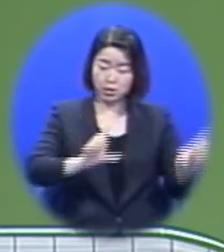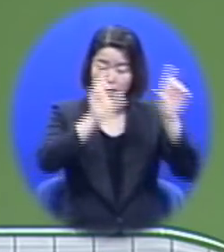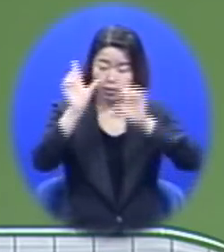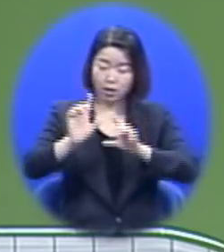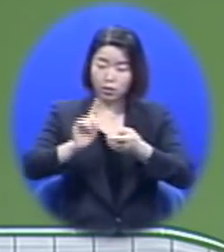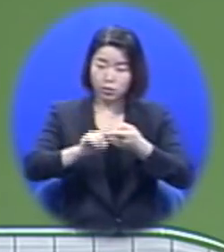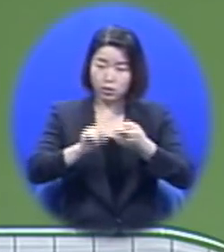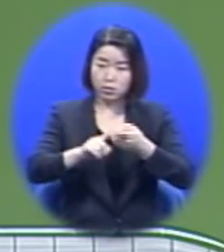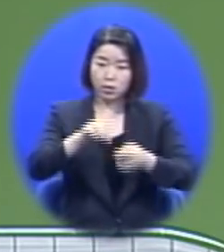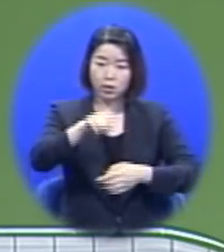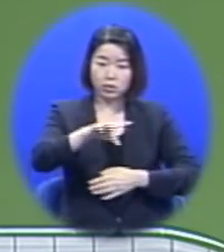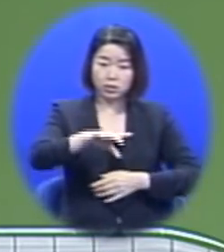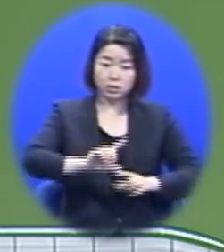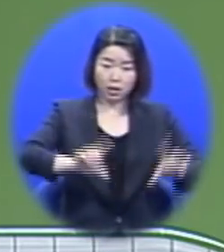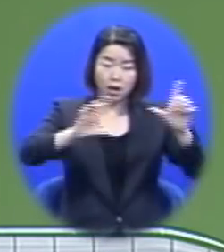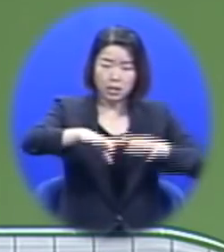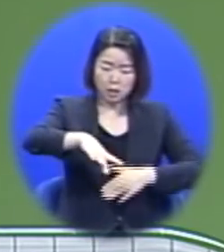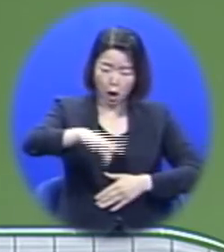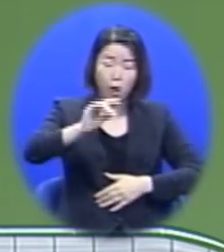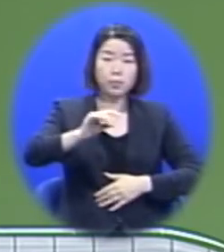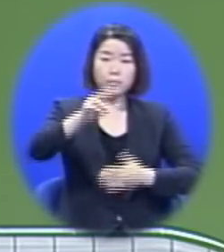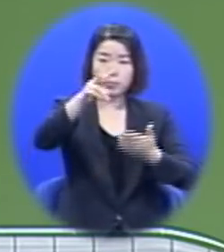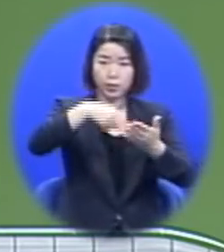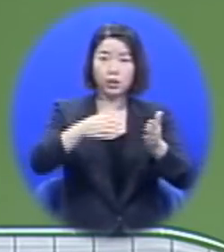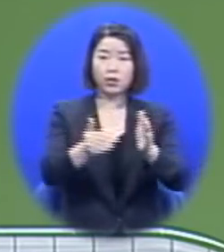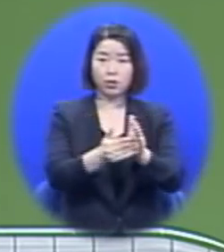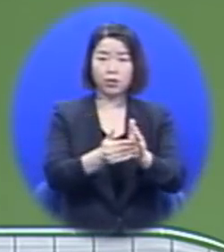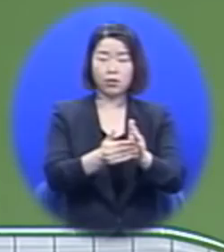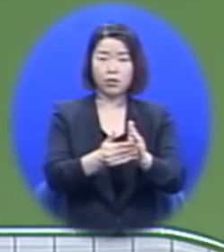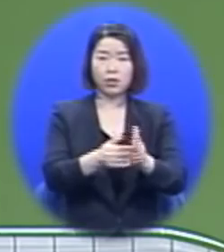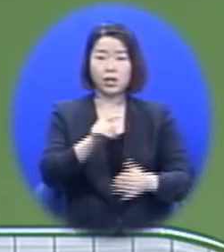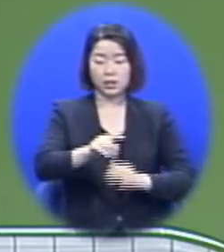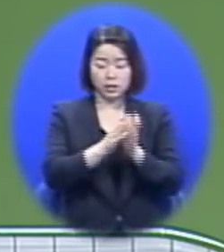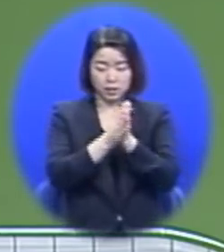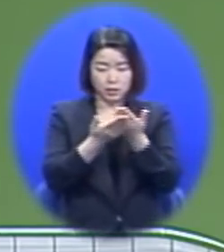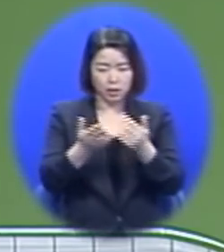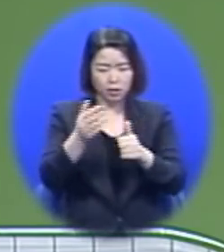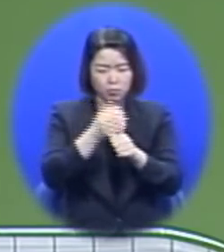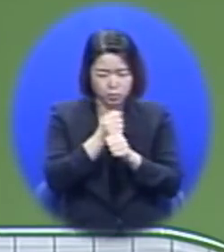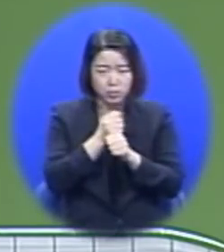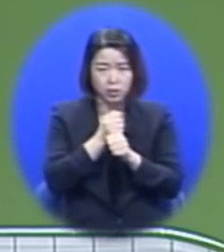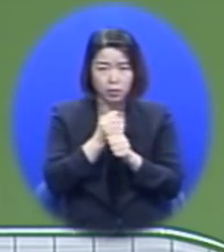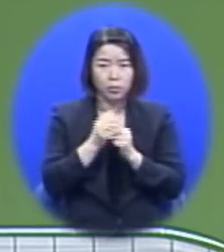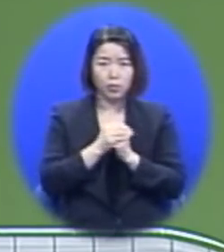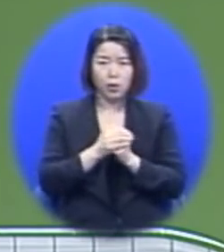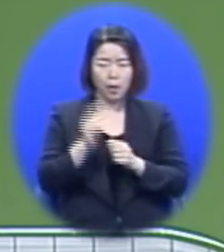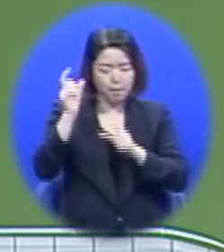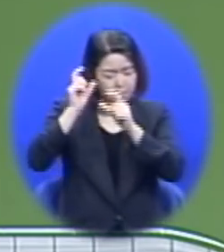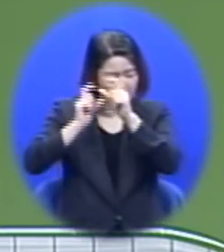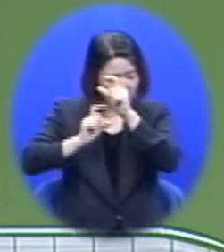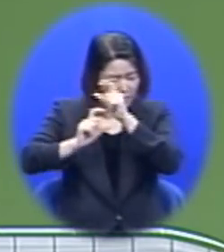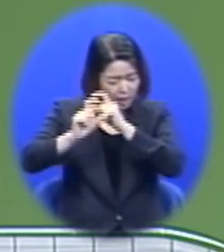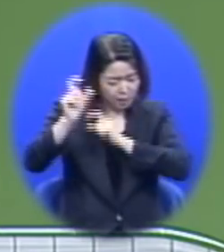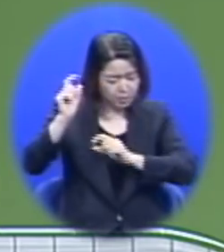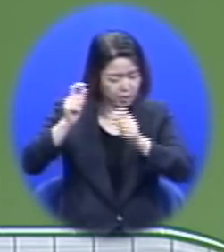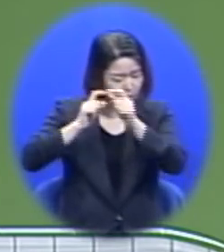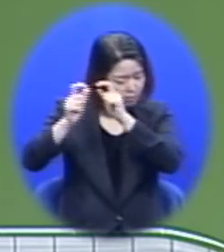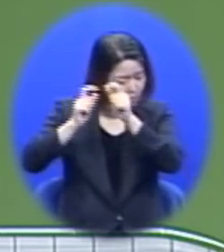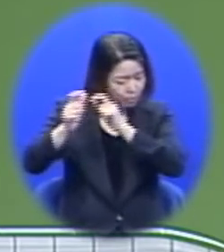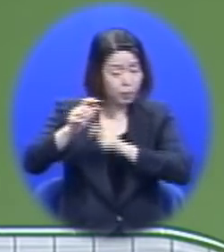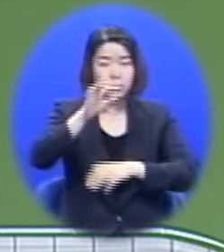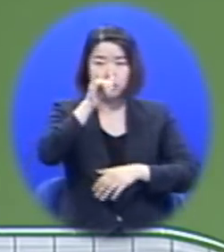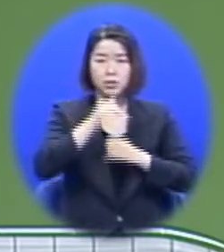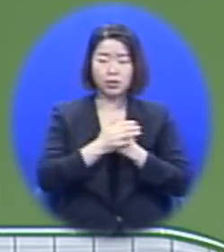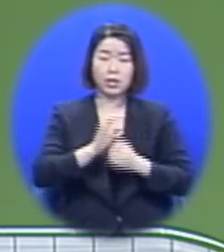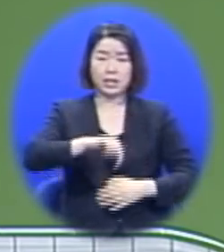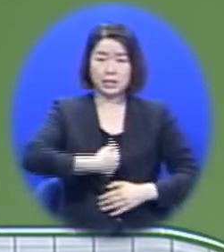대해서는 그날 처음 들었습니다. 그는 그 책을 붙잡고 밤새도록 고민했습니다.